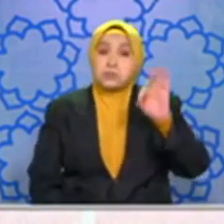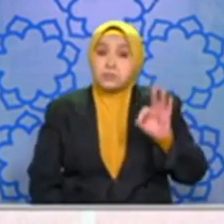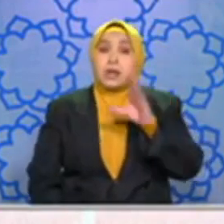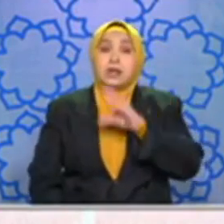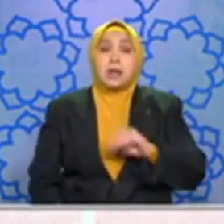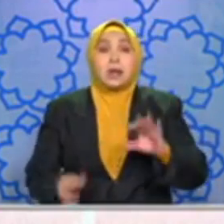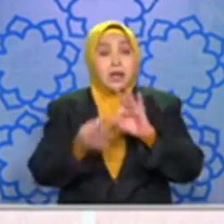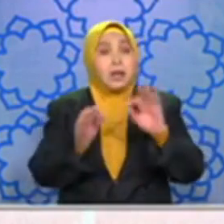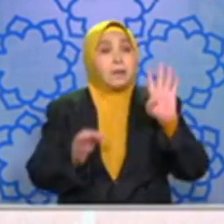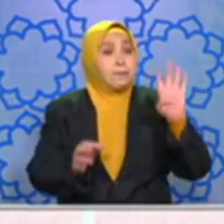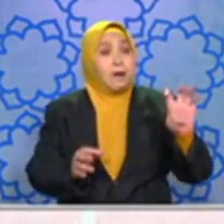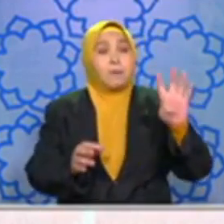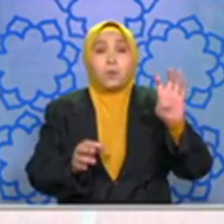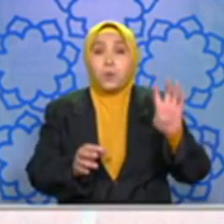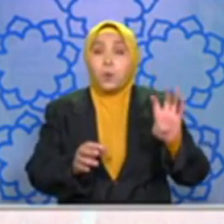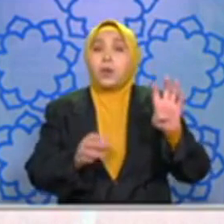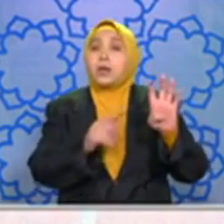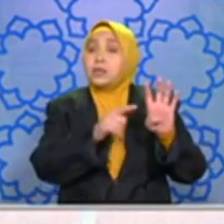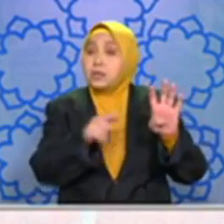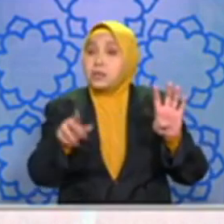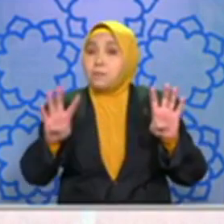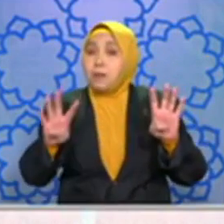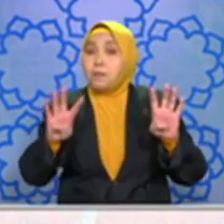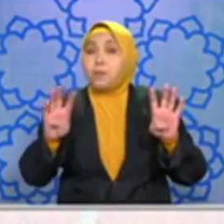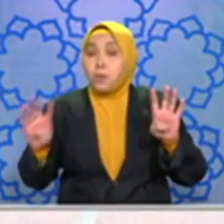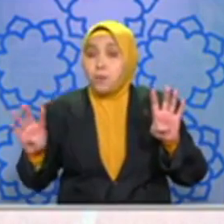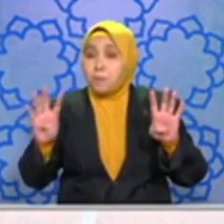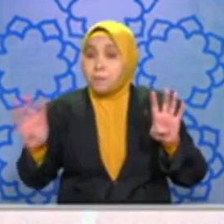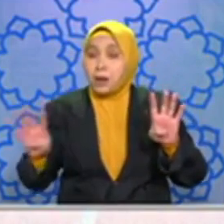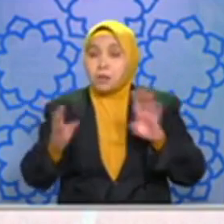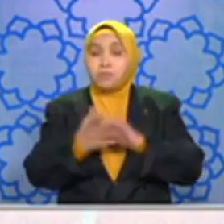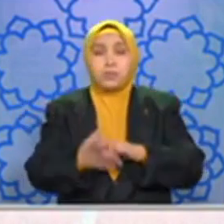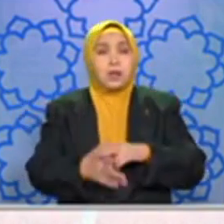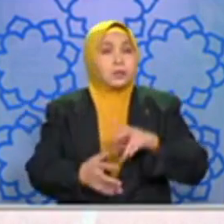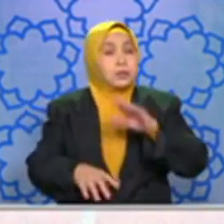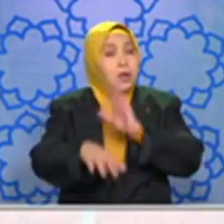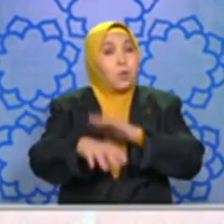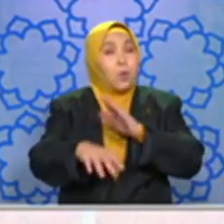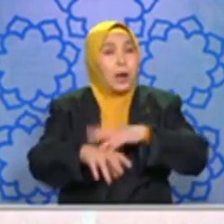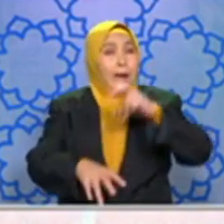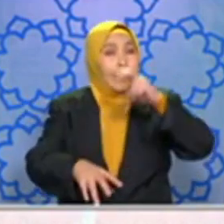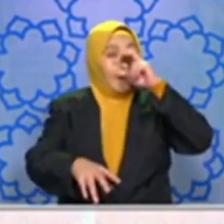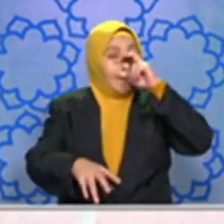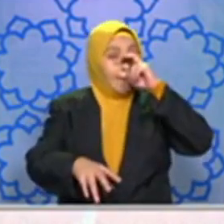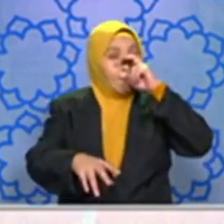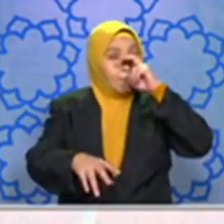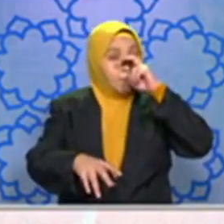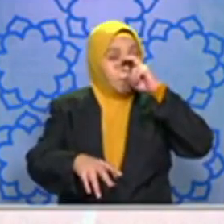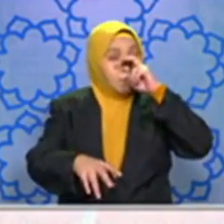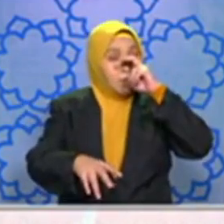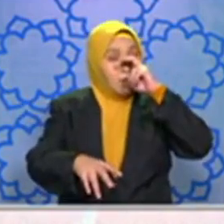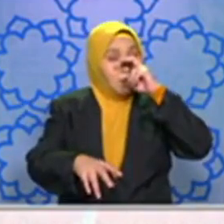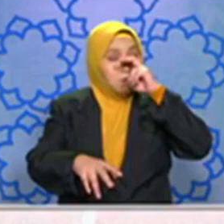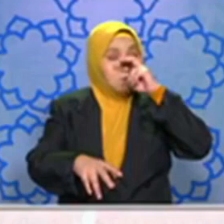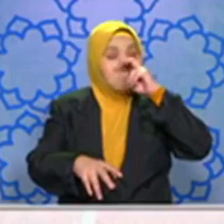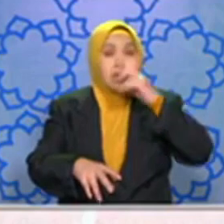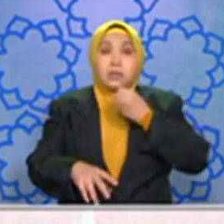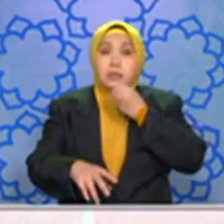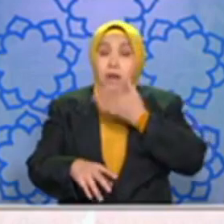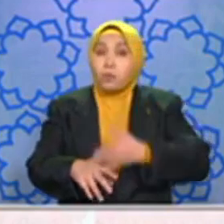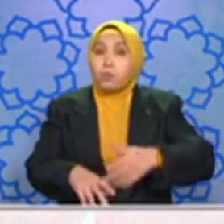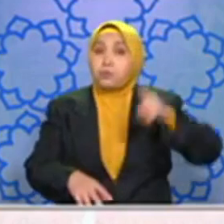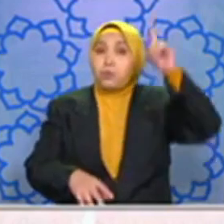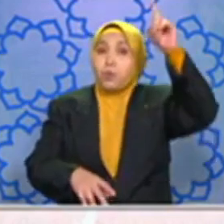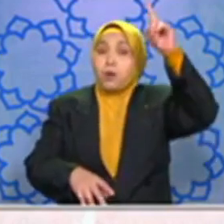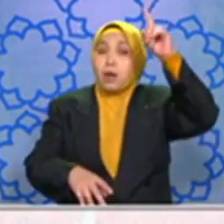ayat 40 hingga 44 teguran keras terhadap penisbahan, ya, menyatakan Tuhan ada anak